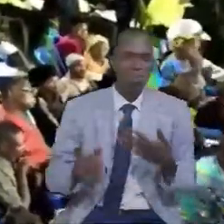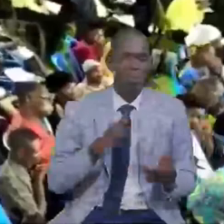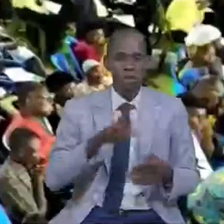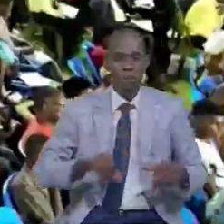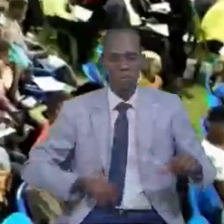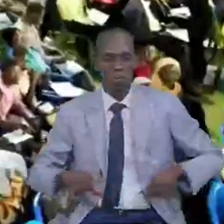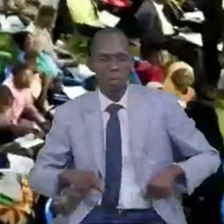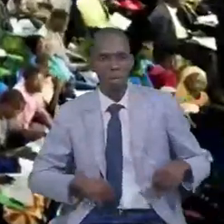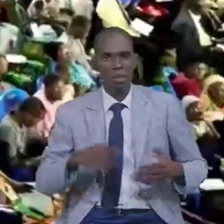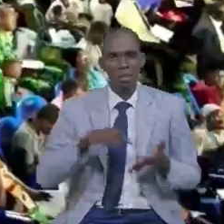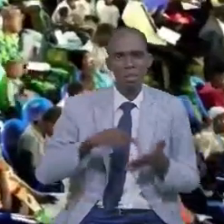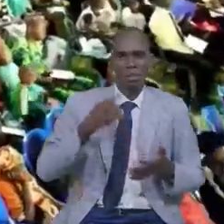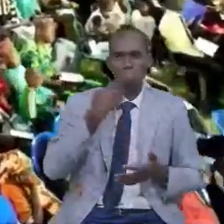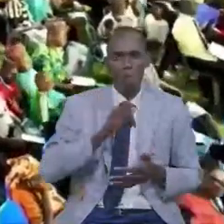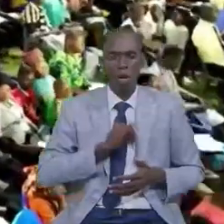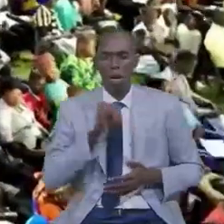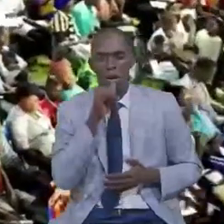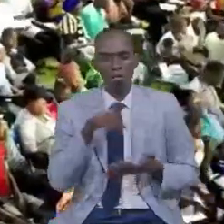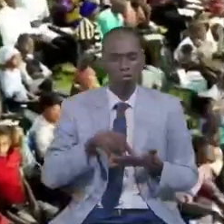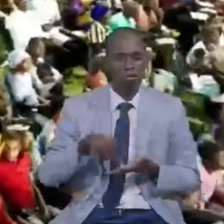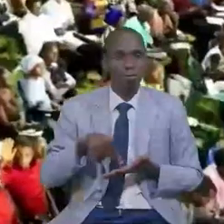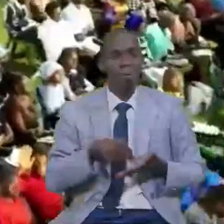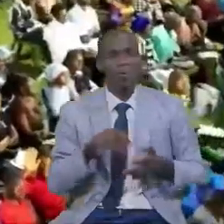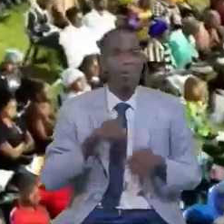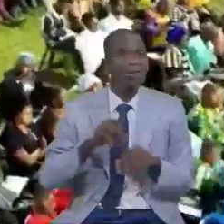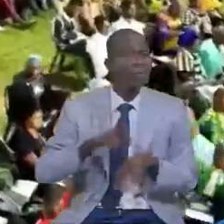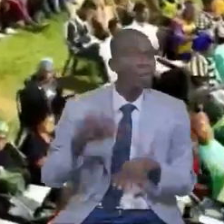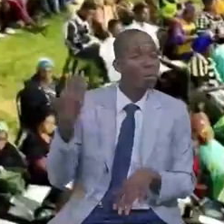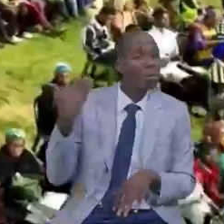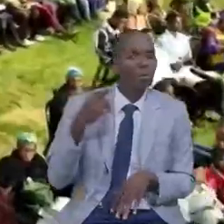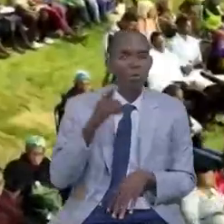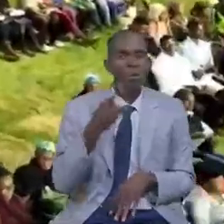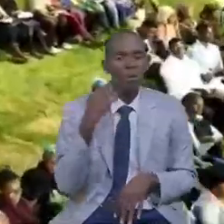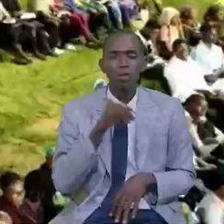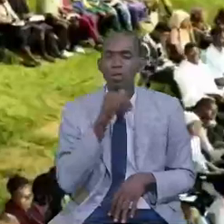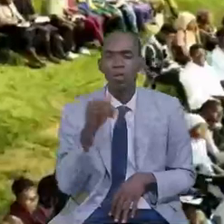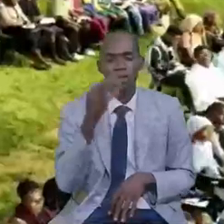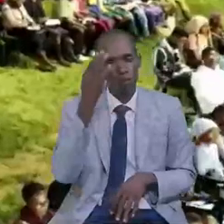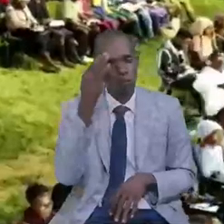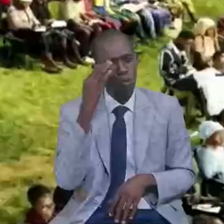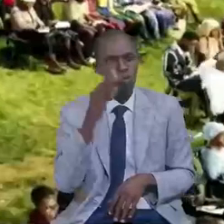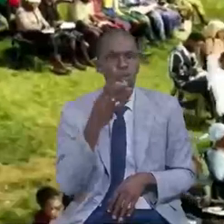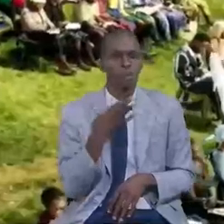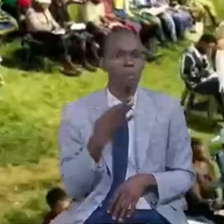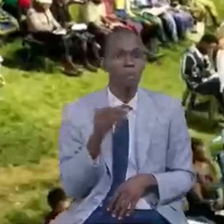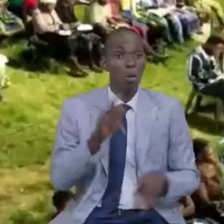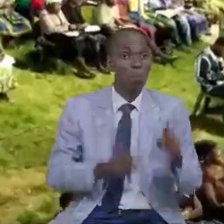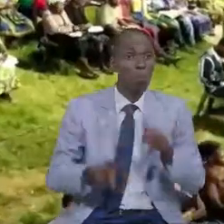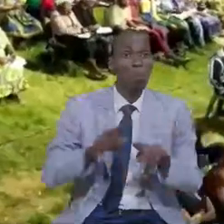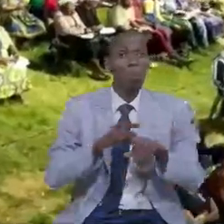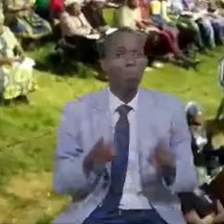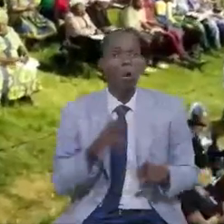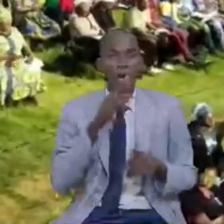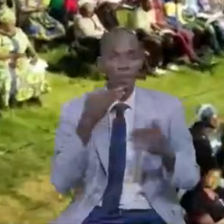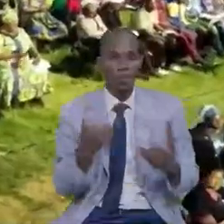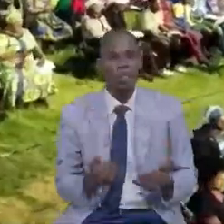vantadis, je suis ceci, je suis cela, qui parle pas, nous qui n'étions pas un peuple, maintenant, nous sommes le peuple de Dieu.